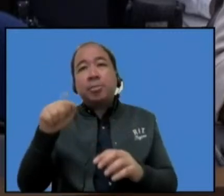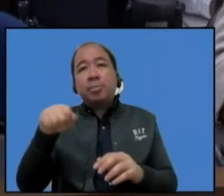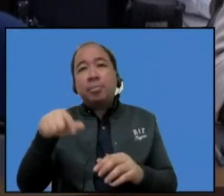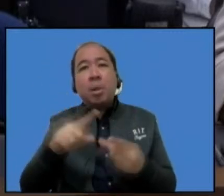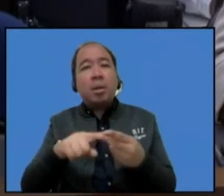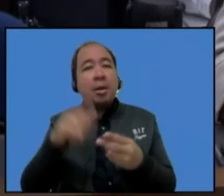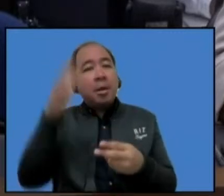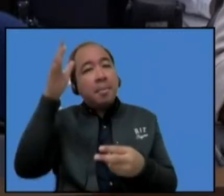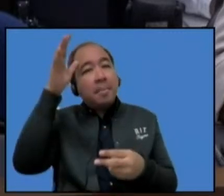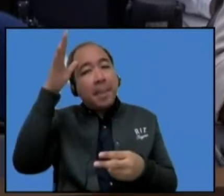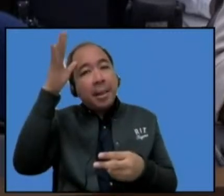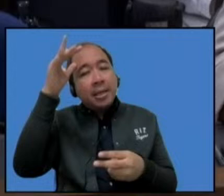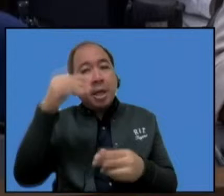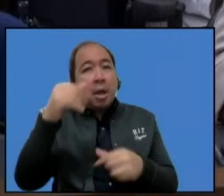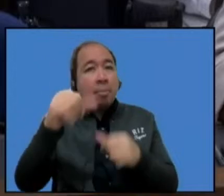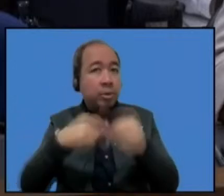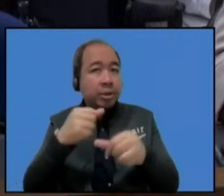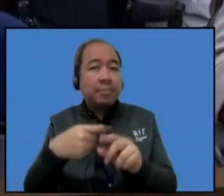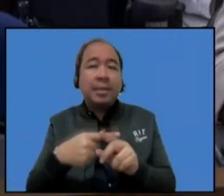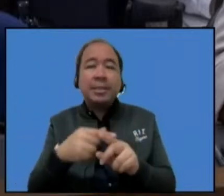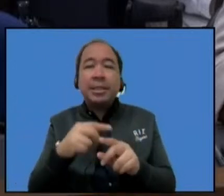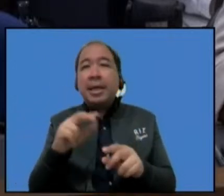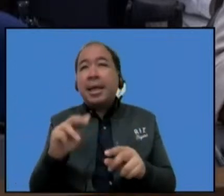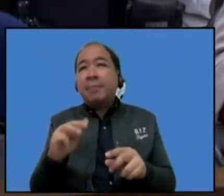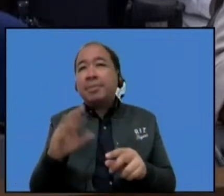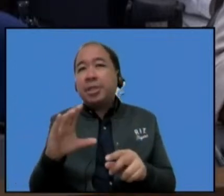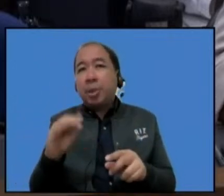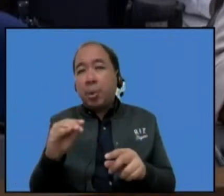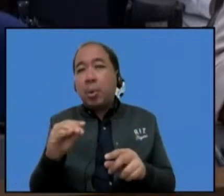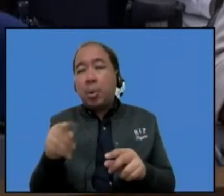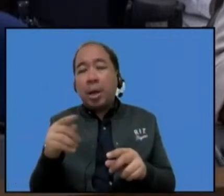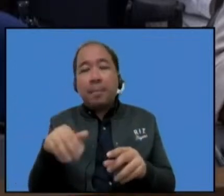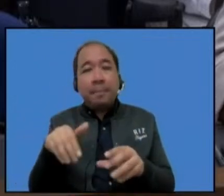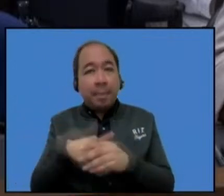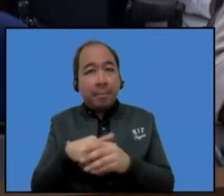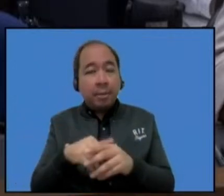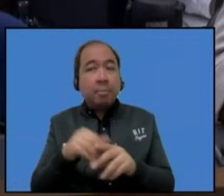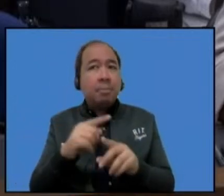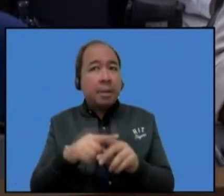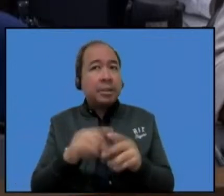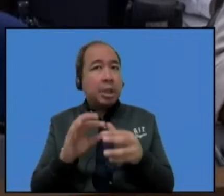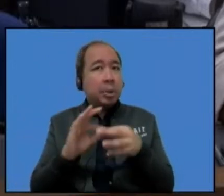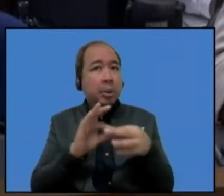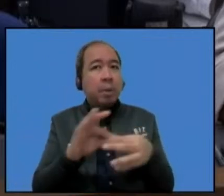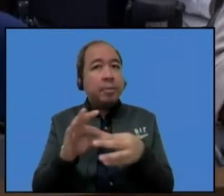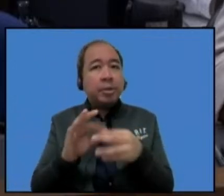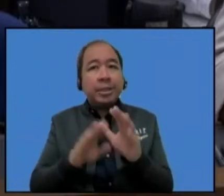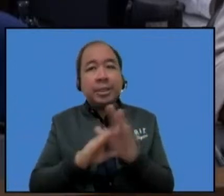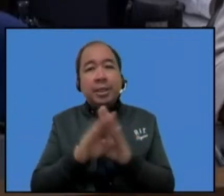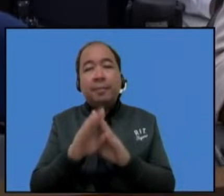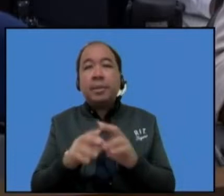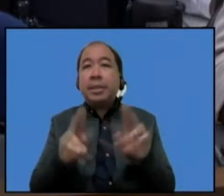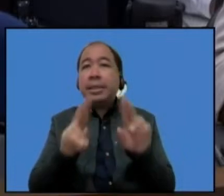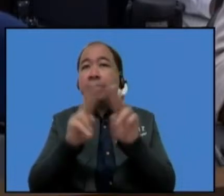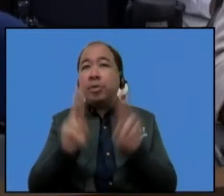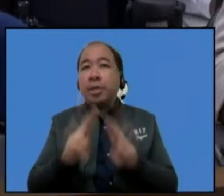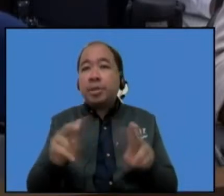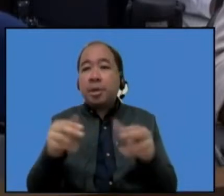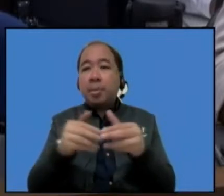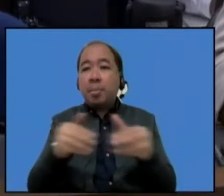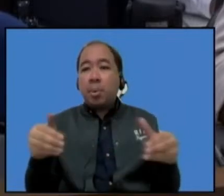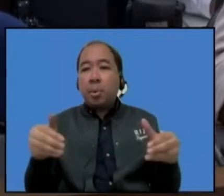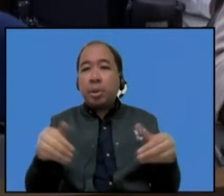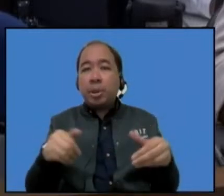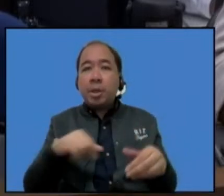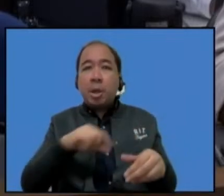与发展论坛、国际边防警察大会等多边框架下的移民领域事务，提出移